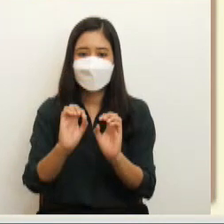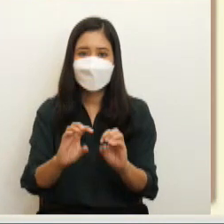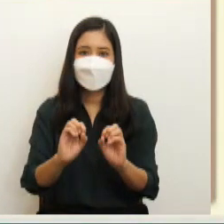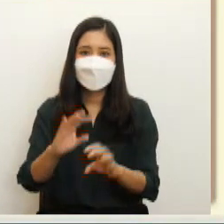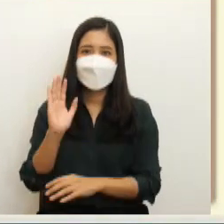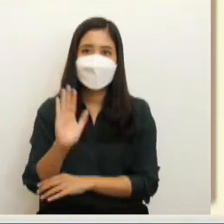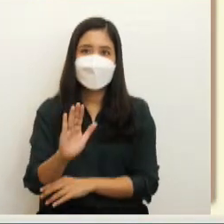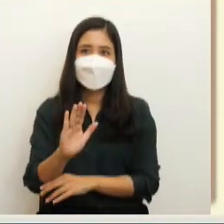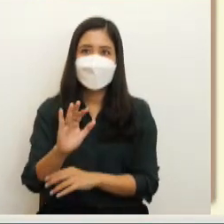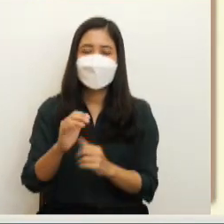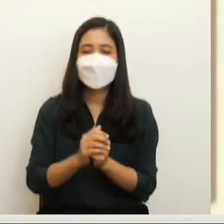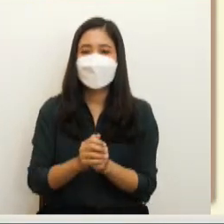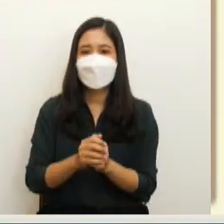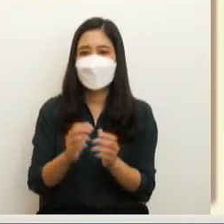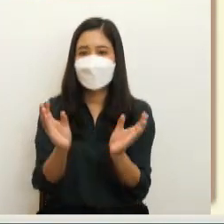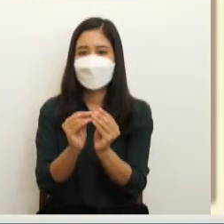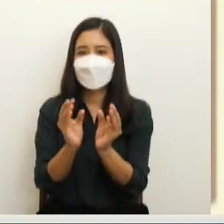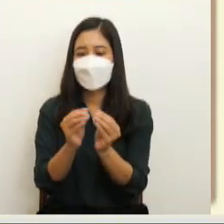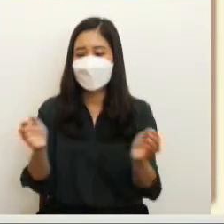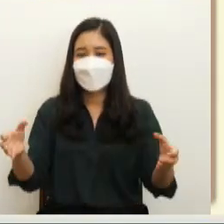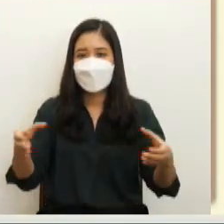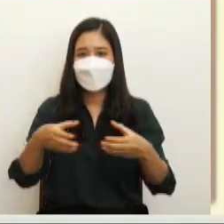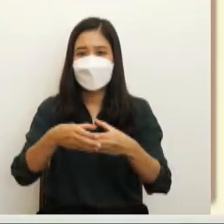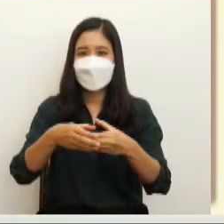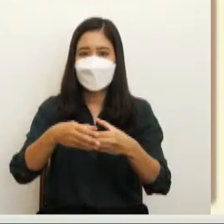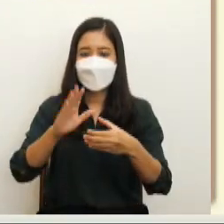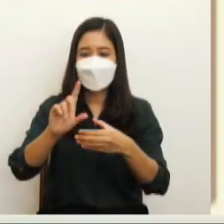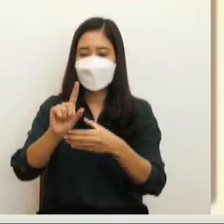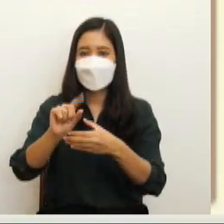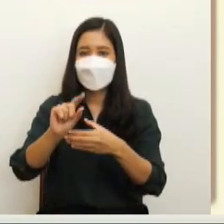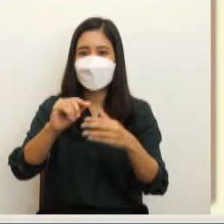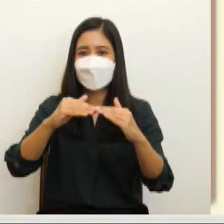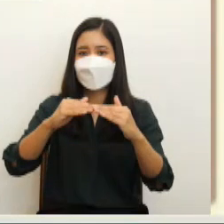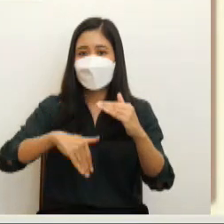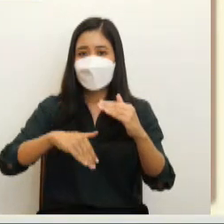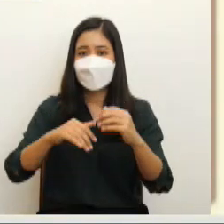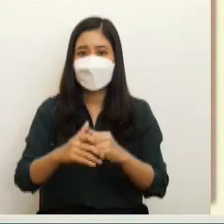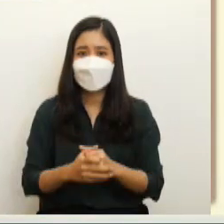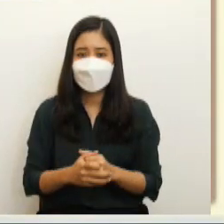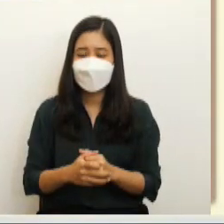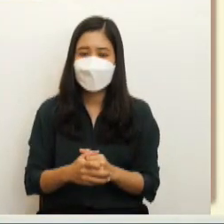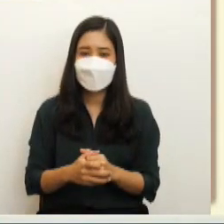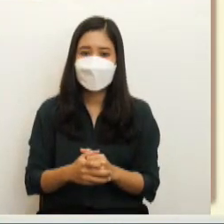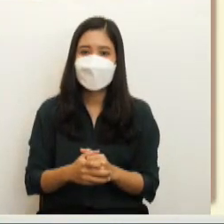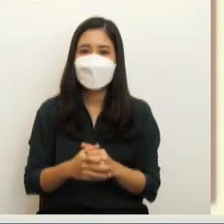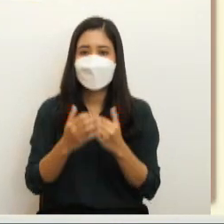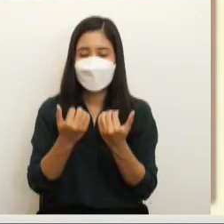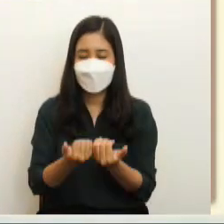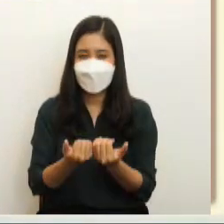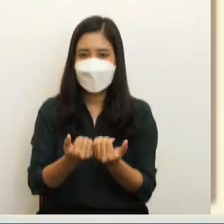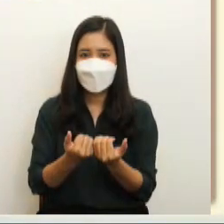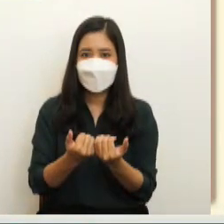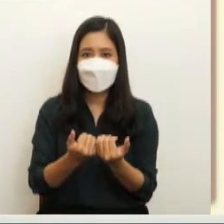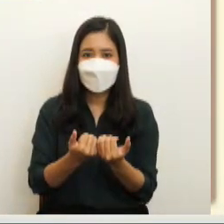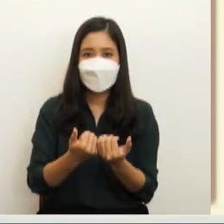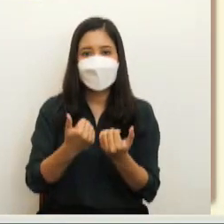กิจกรรมที่รวมคนจำนวนมากซึ่งคำว่าจำนวนมากก็คือต้องไม่เกิน20คนนะครับแต่ท่านครับเพื่อนๆผอ.เขตเ